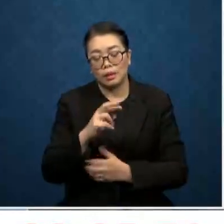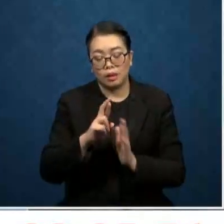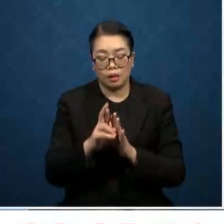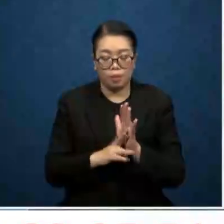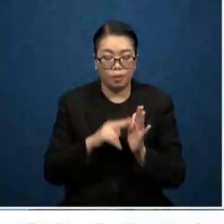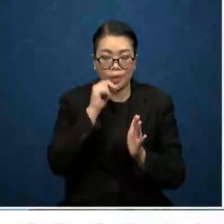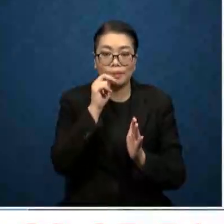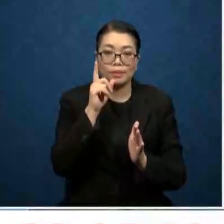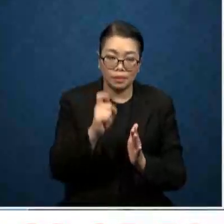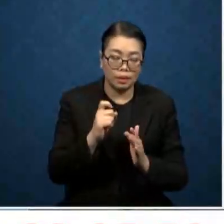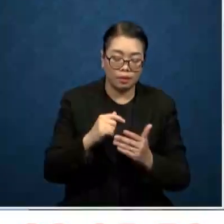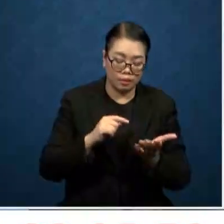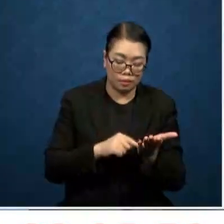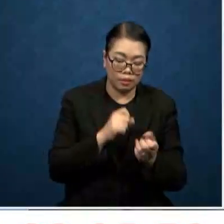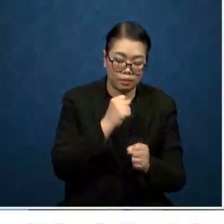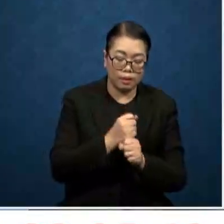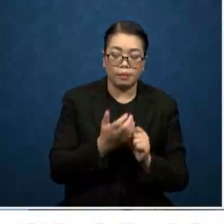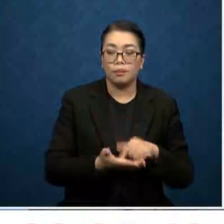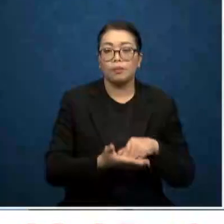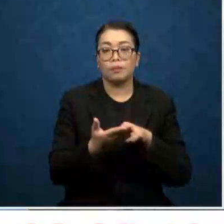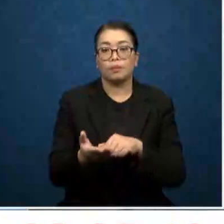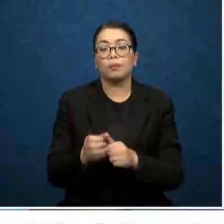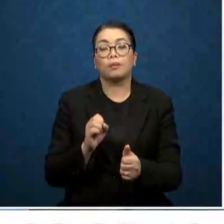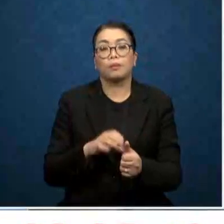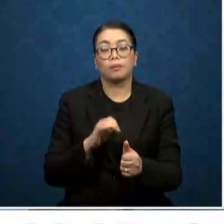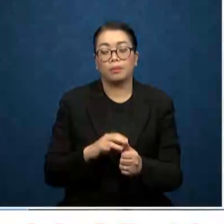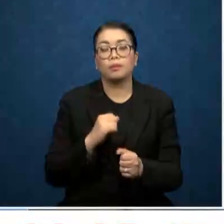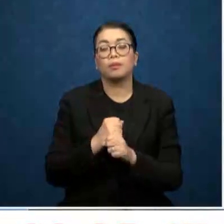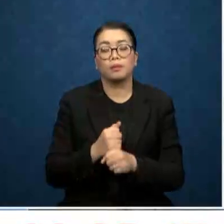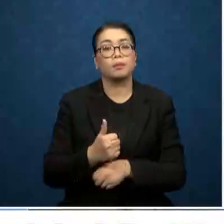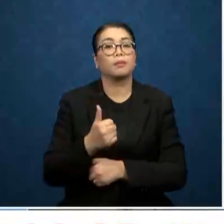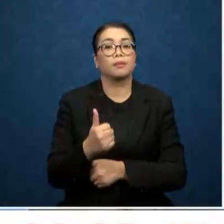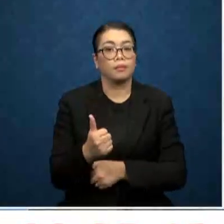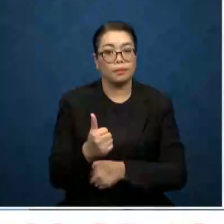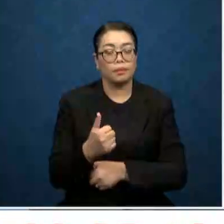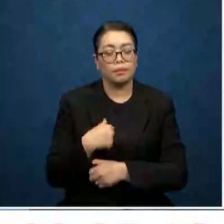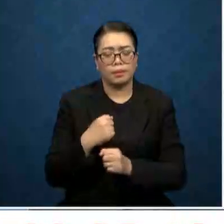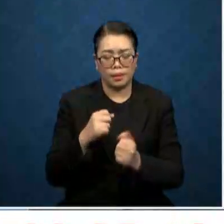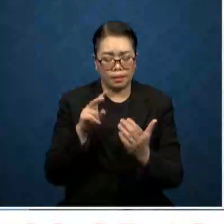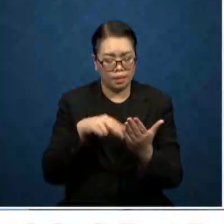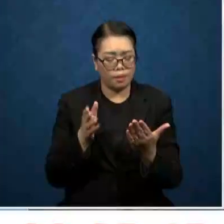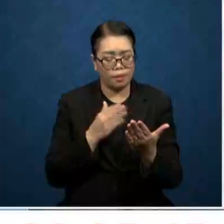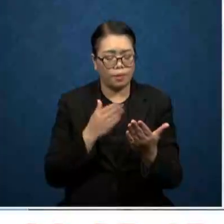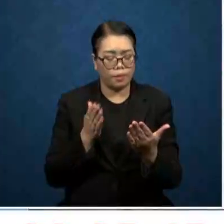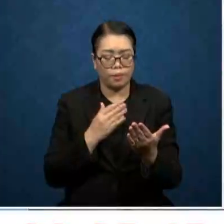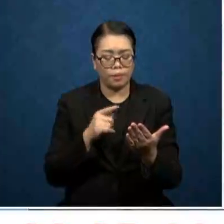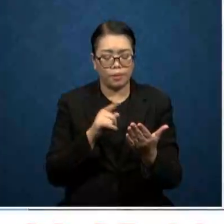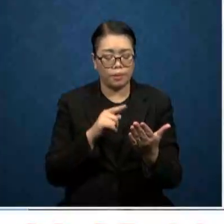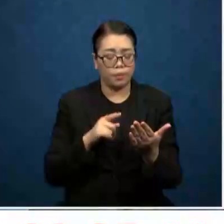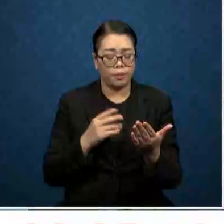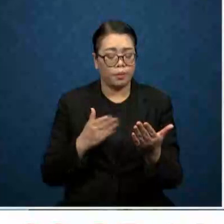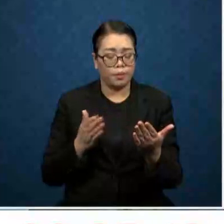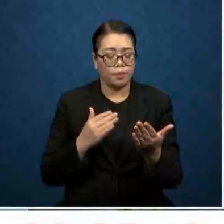บับนั้นเสียรวมทั้งการทำข้อเสนอแนะมาได้อย่างสมบูรณ์ผมพยายามอ่านเร็วๆนะครับข้ามไป